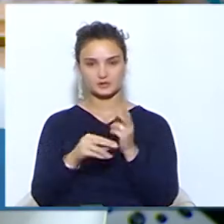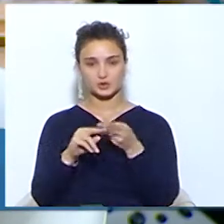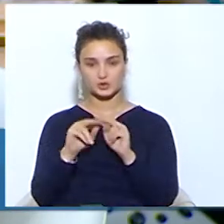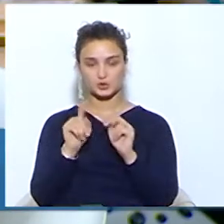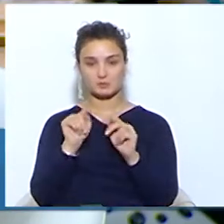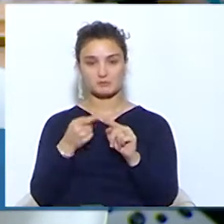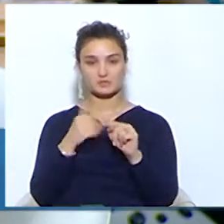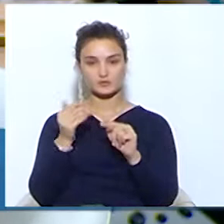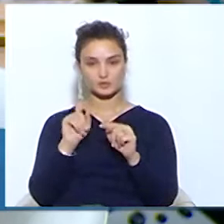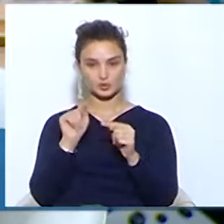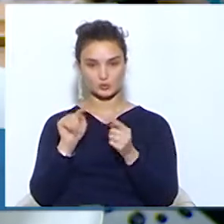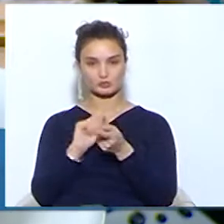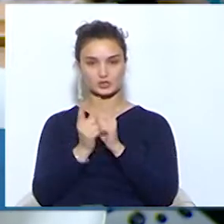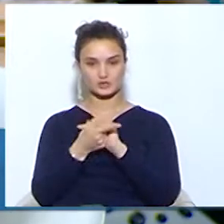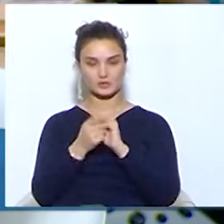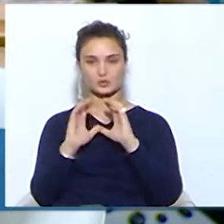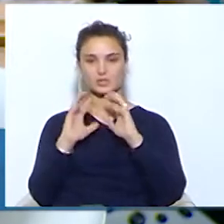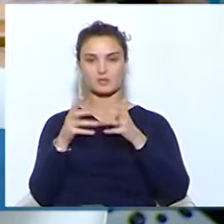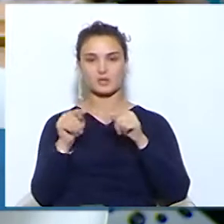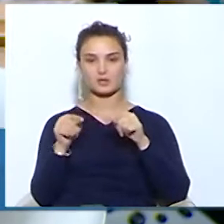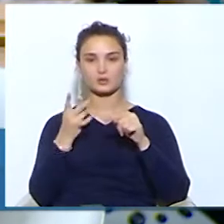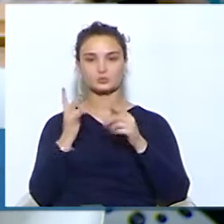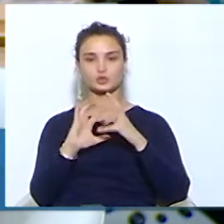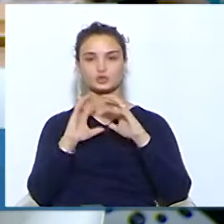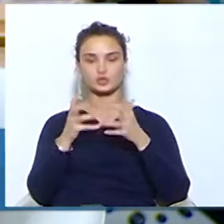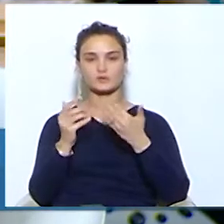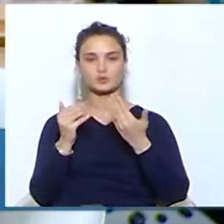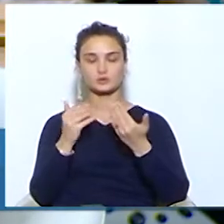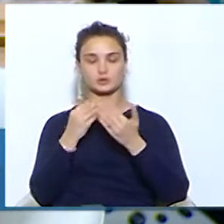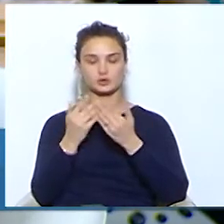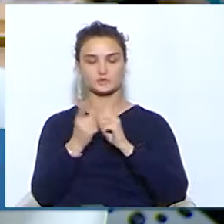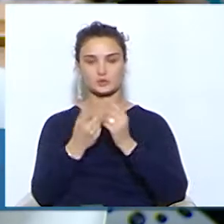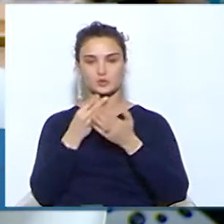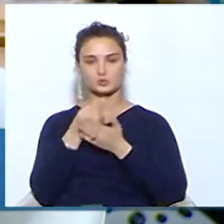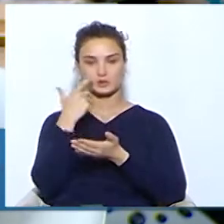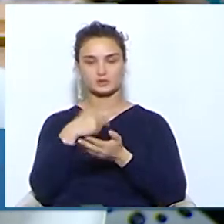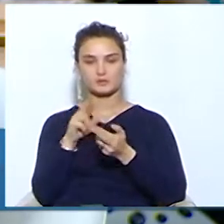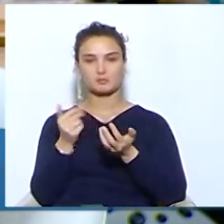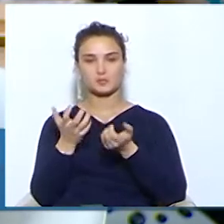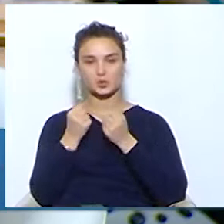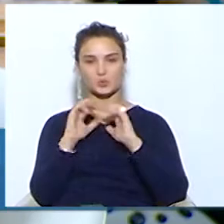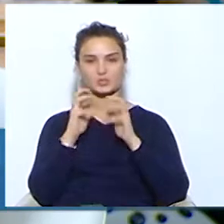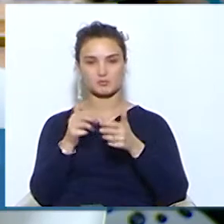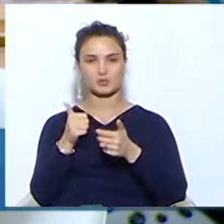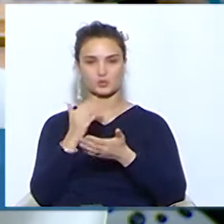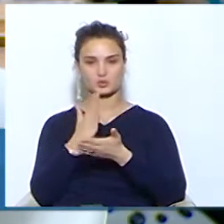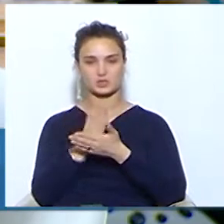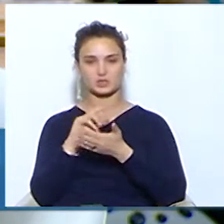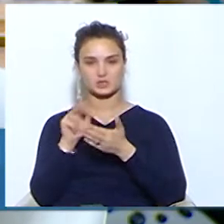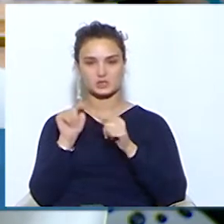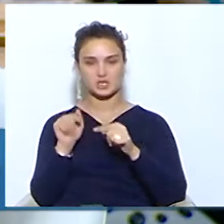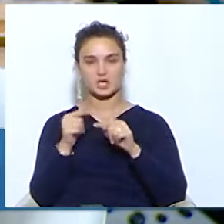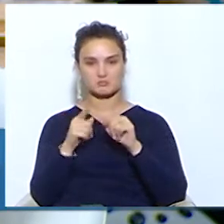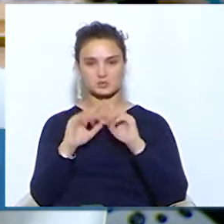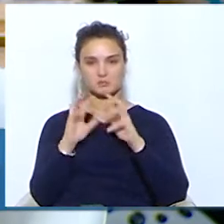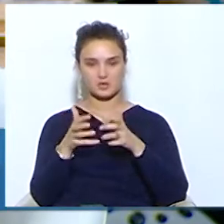რომ იმისთვის, რომ შეცვალო სამყარო, უნდა შეცვალო შენი თავი და მიიღო სამყარო როგორიც არის და მოერგო